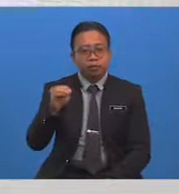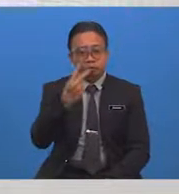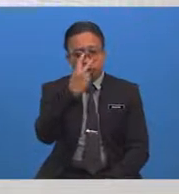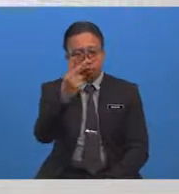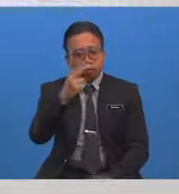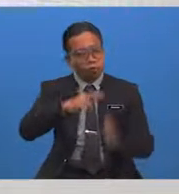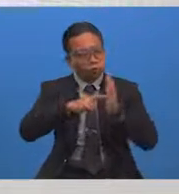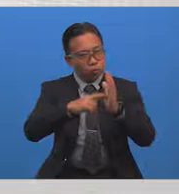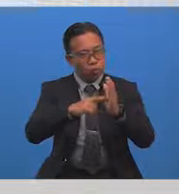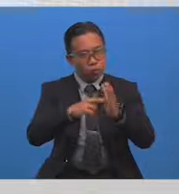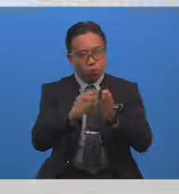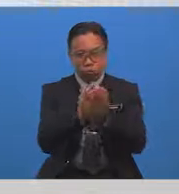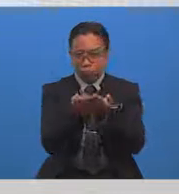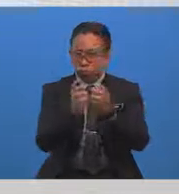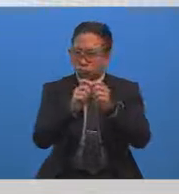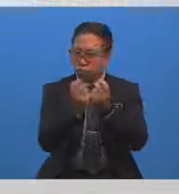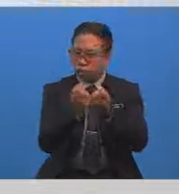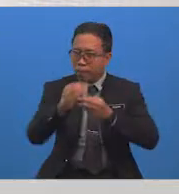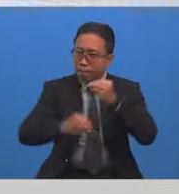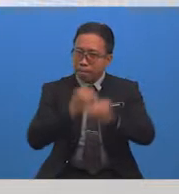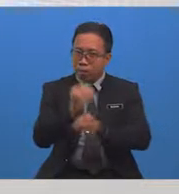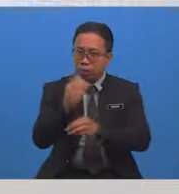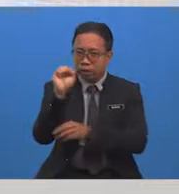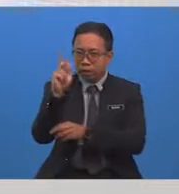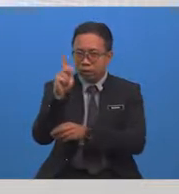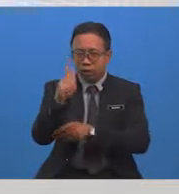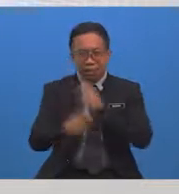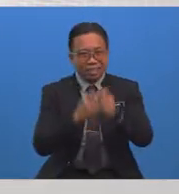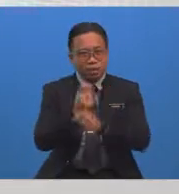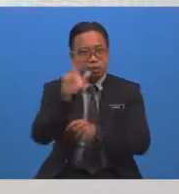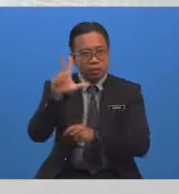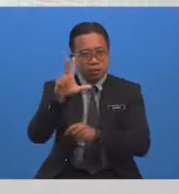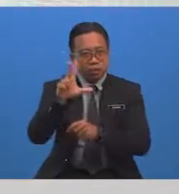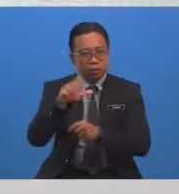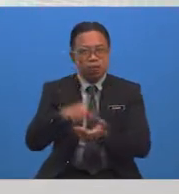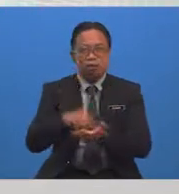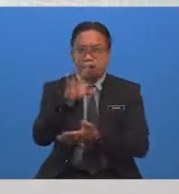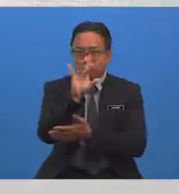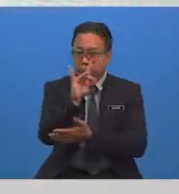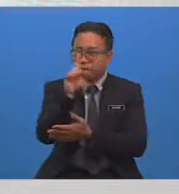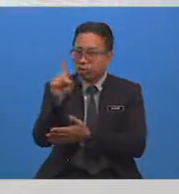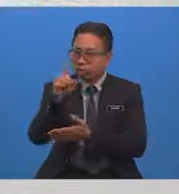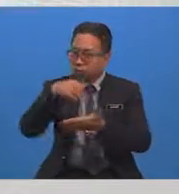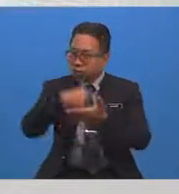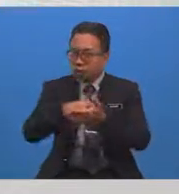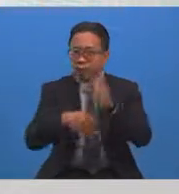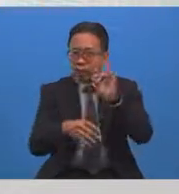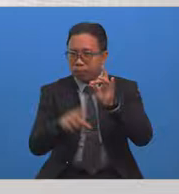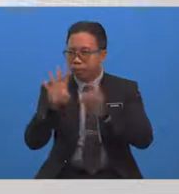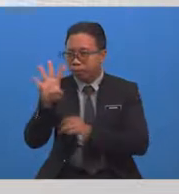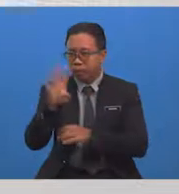buku teks pendidikan moral FC tahun tiga mukasurat 81 hingga 84